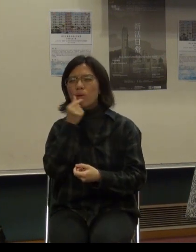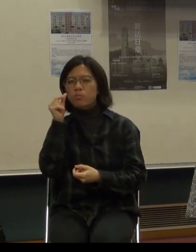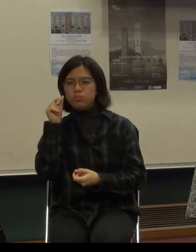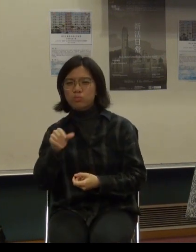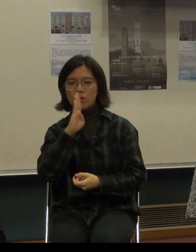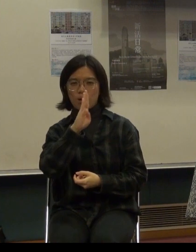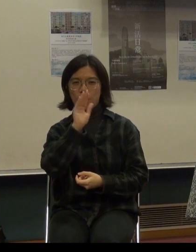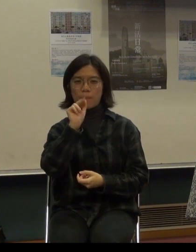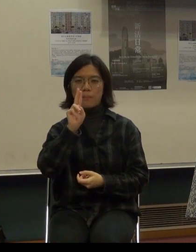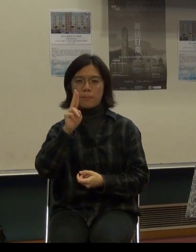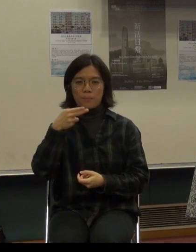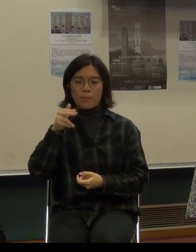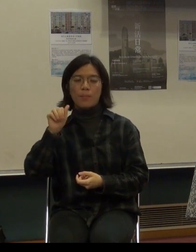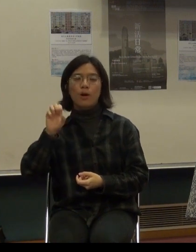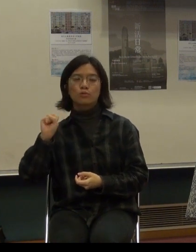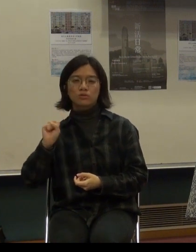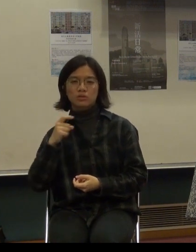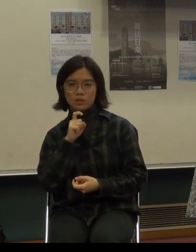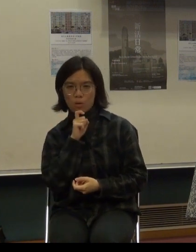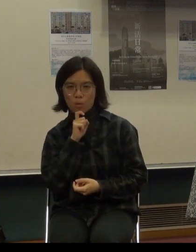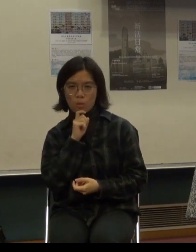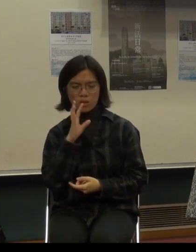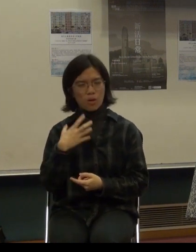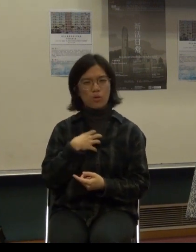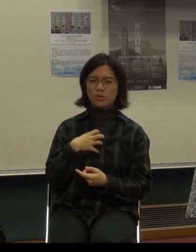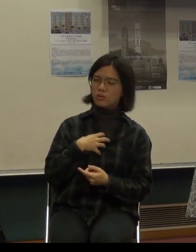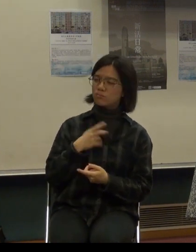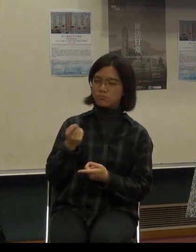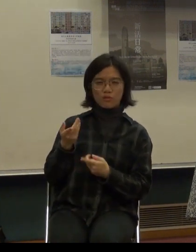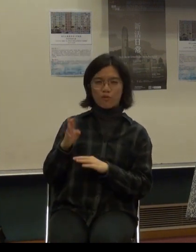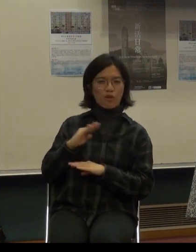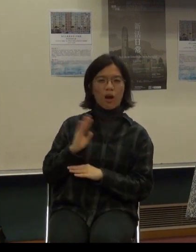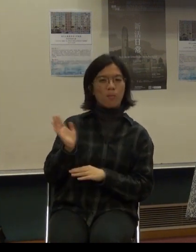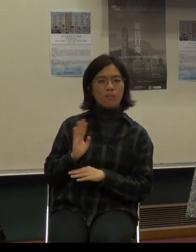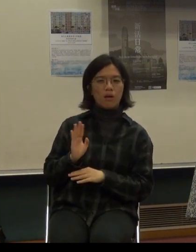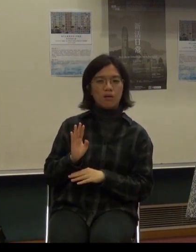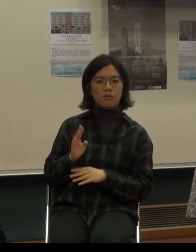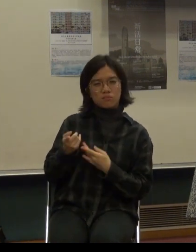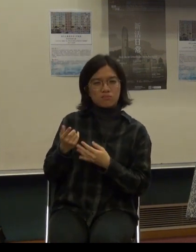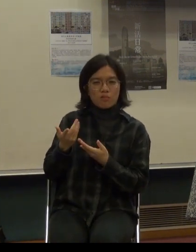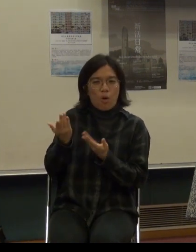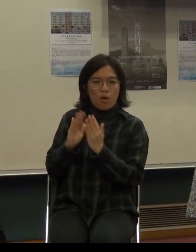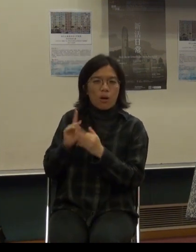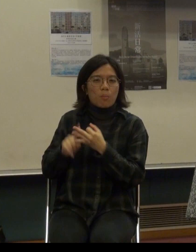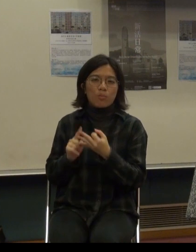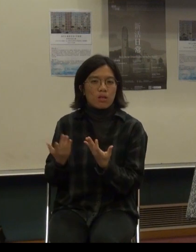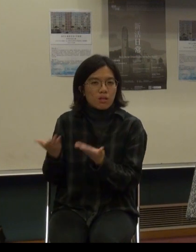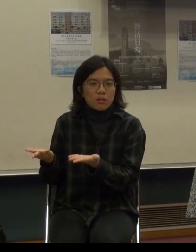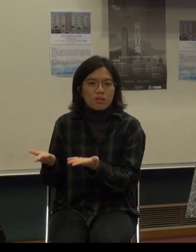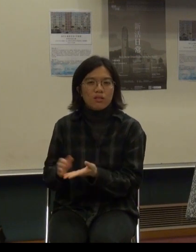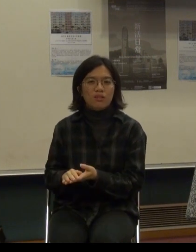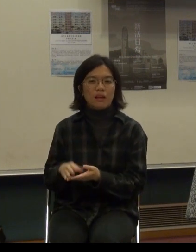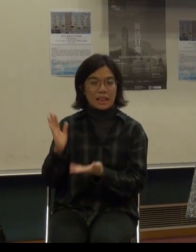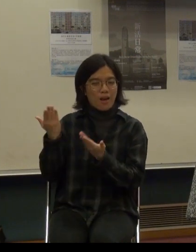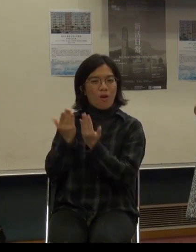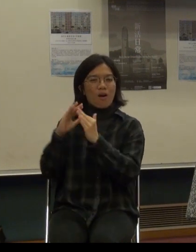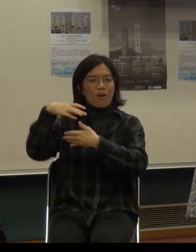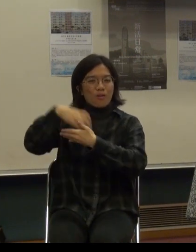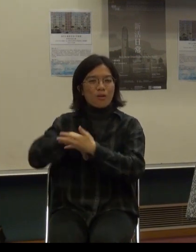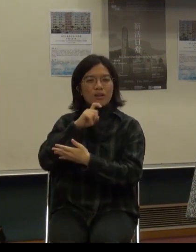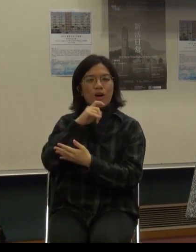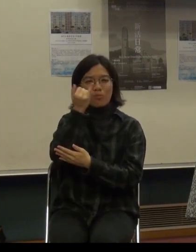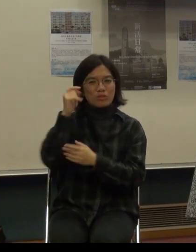斯是一個風格來的，它是一間學校來的，正如呢，因為那間學校有幾個很出色 的主持人，剛才的